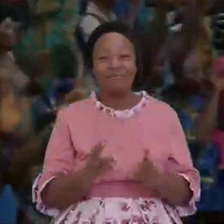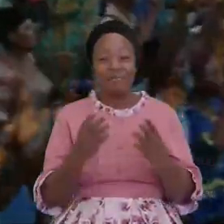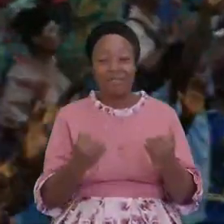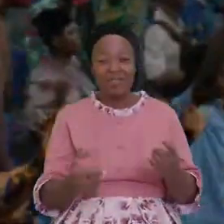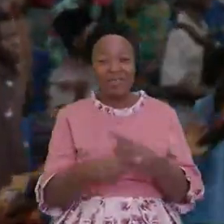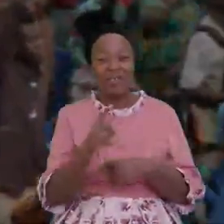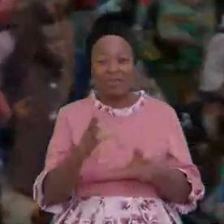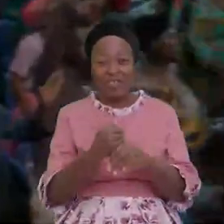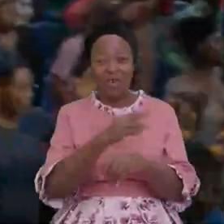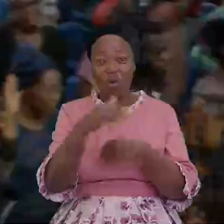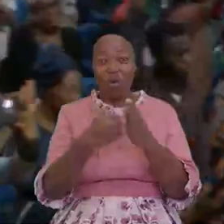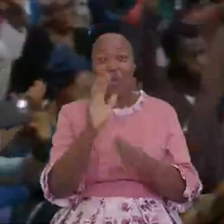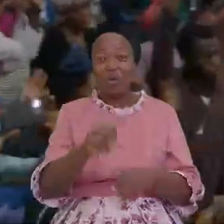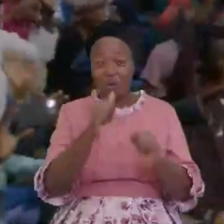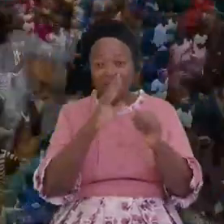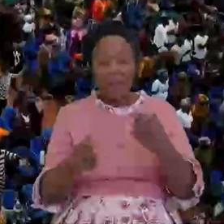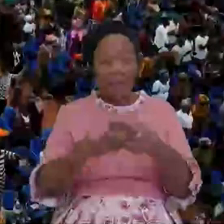Je le vois venir pour toi.